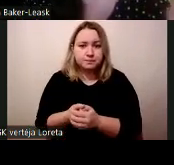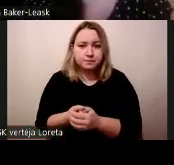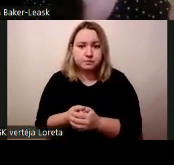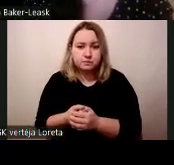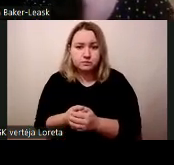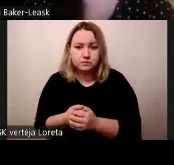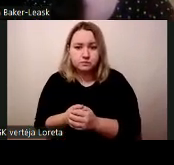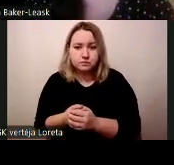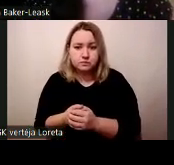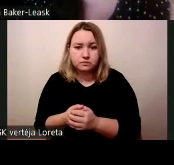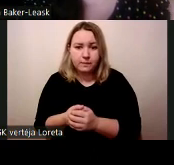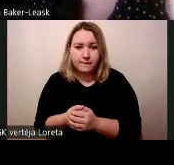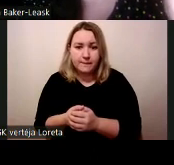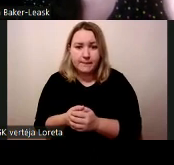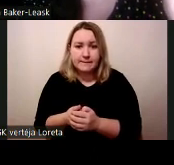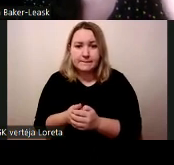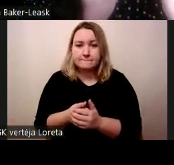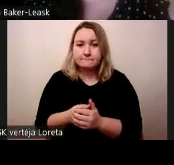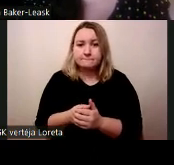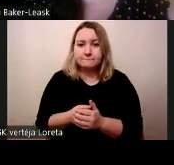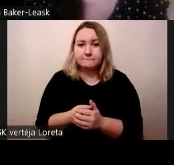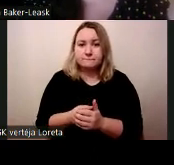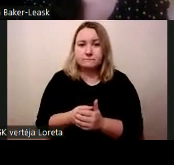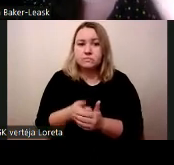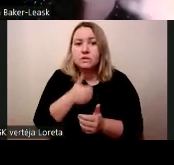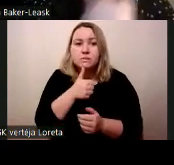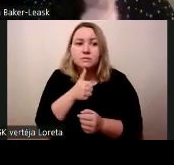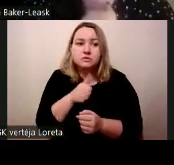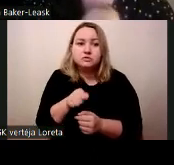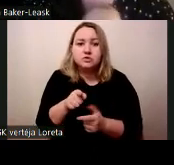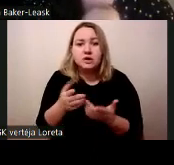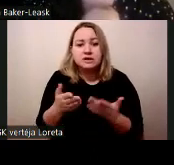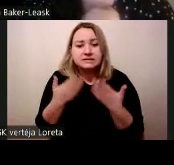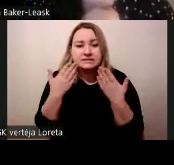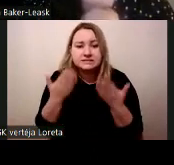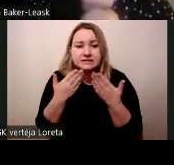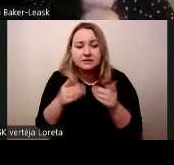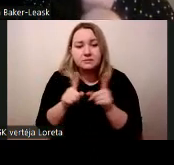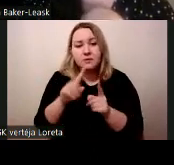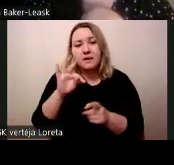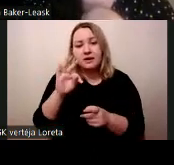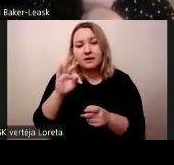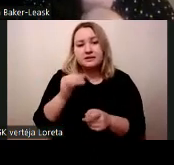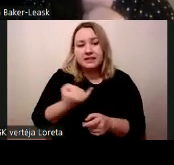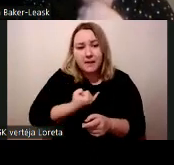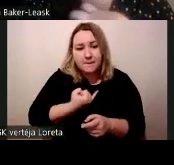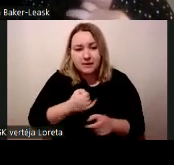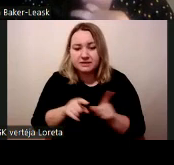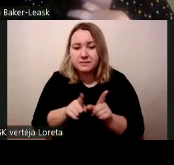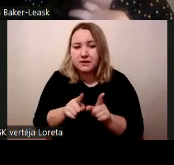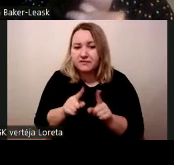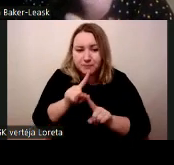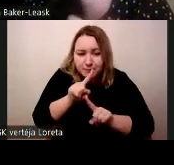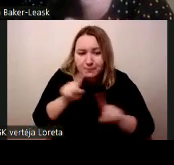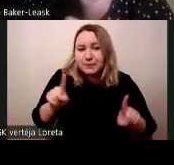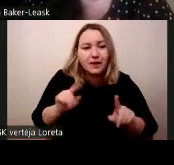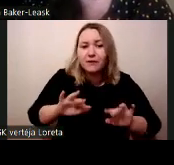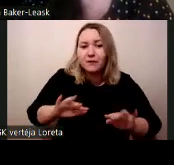knygų prezentacija jų pateikė ir kokios yra skaitimo tapatybės, savitumai